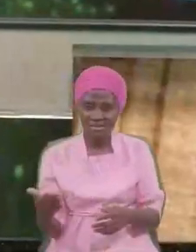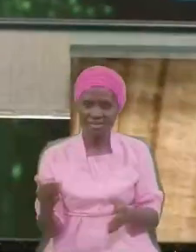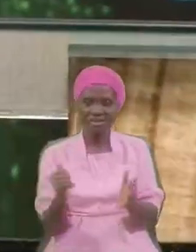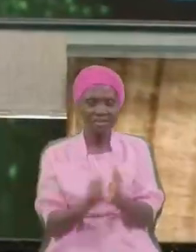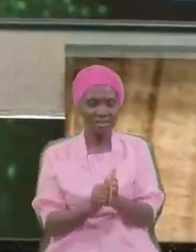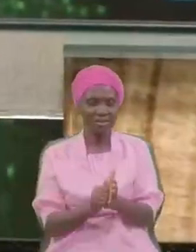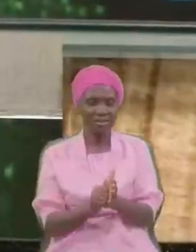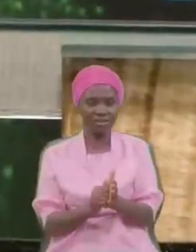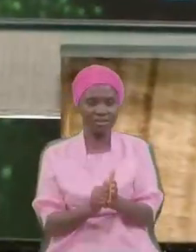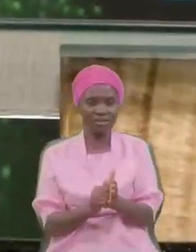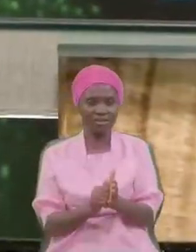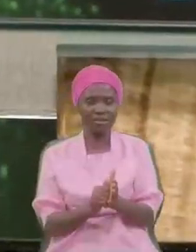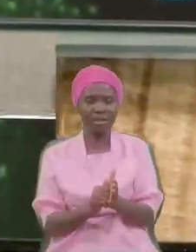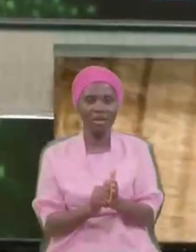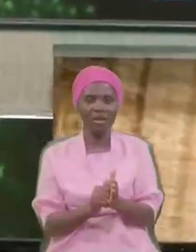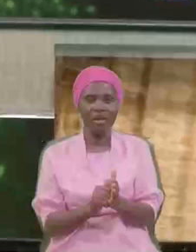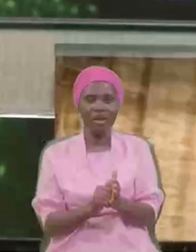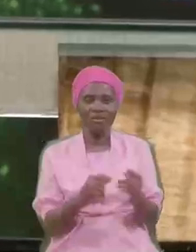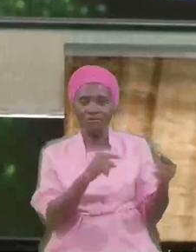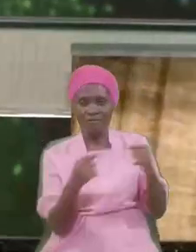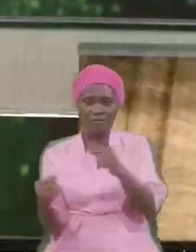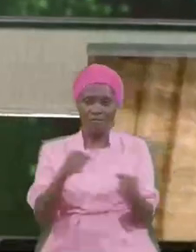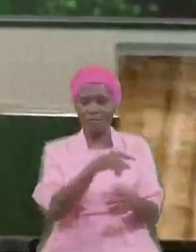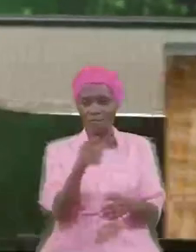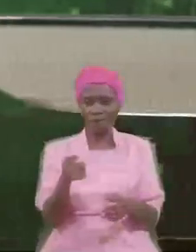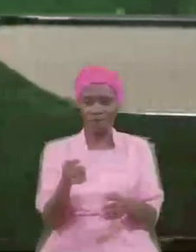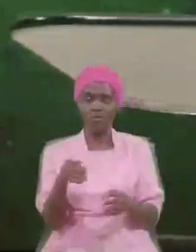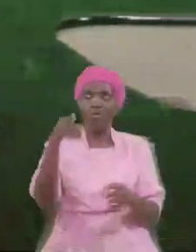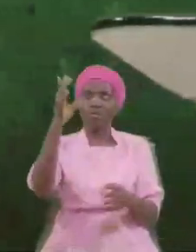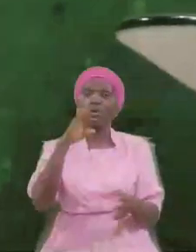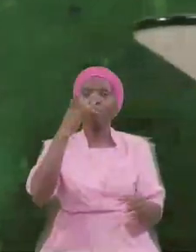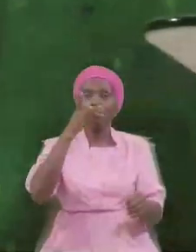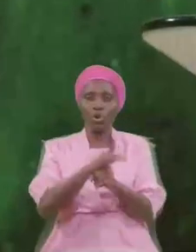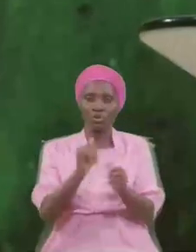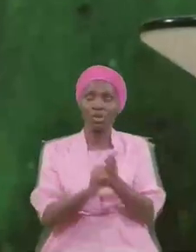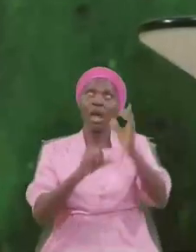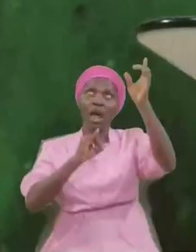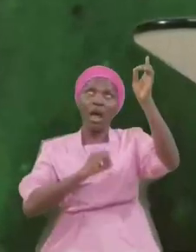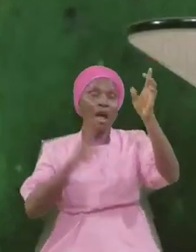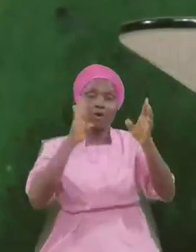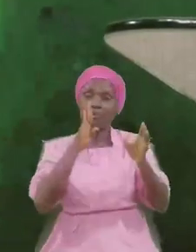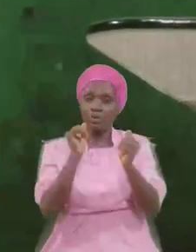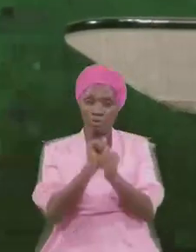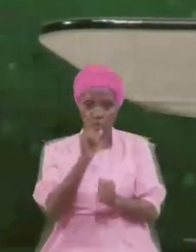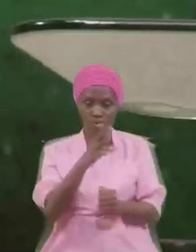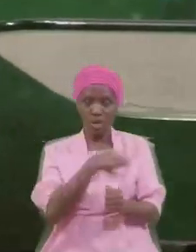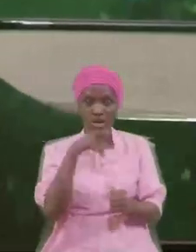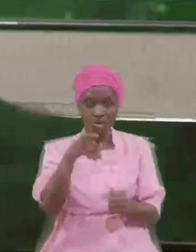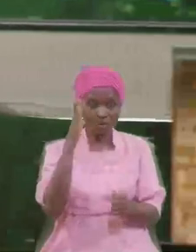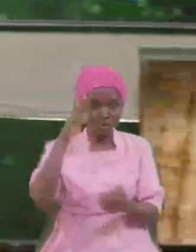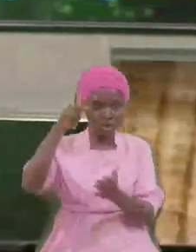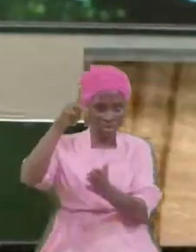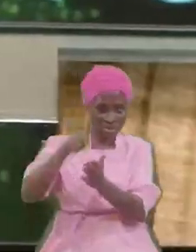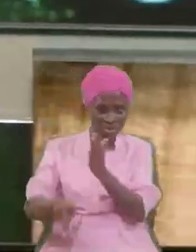quelle que soit la chose qui vous confronte, je serai avec toi. Et tu battras Madian comme